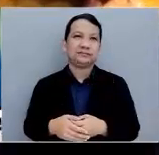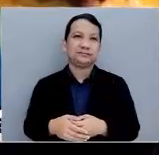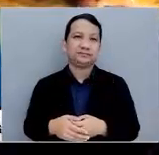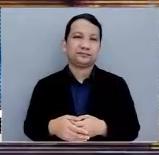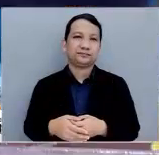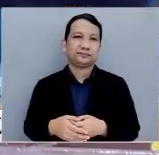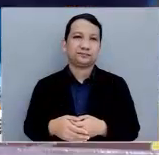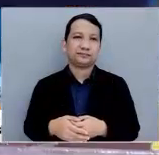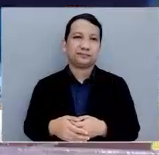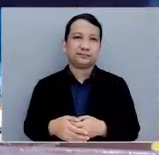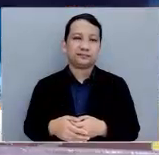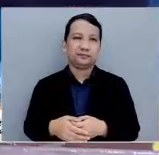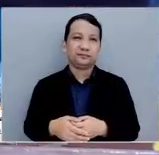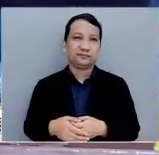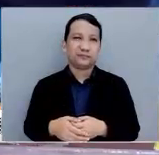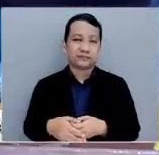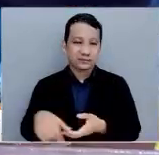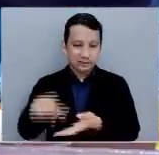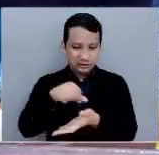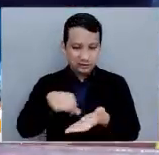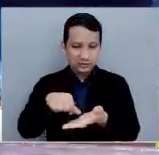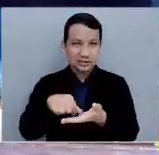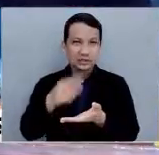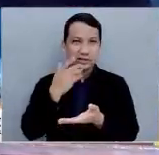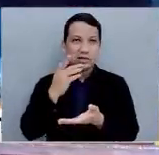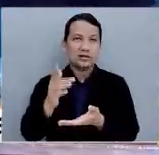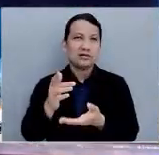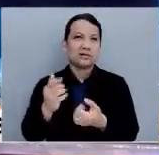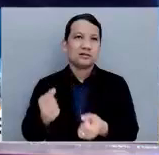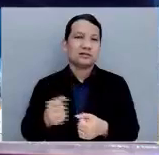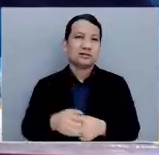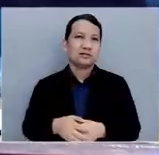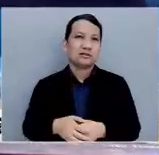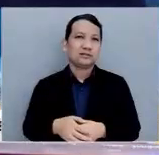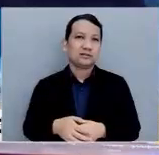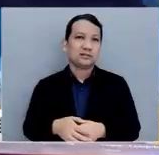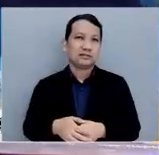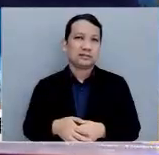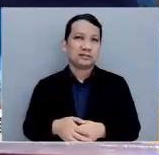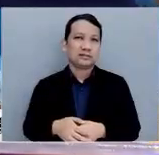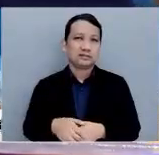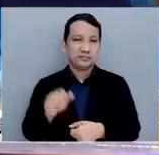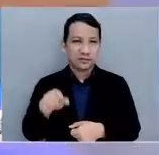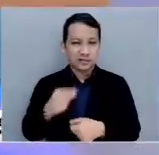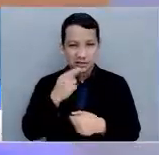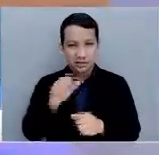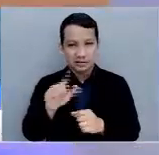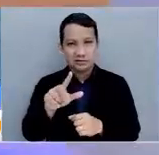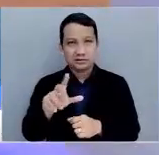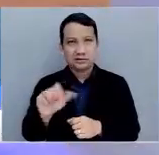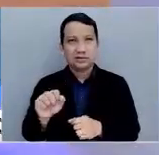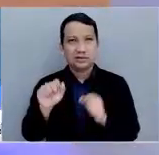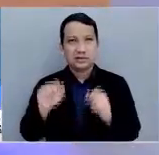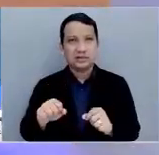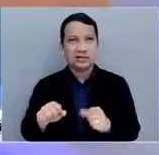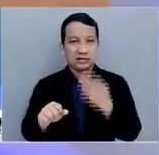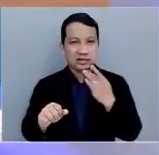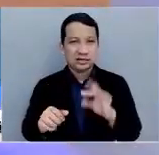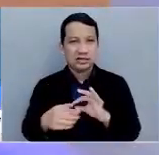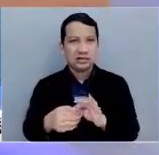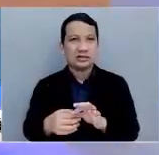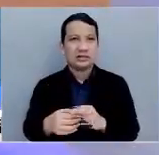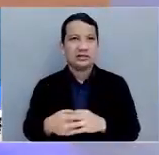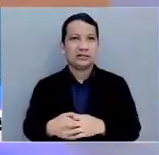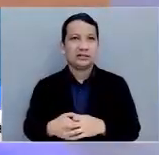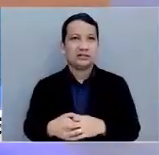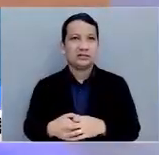Saka alam po, Mami Chika, yung sauce pa lang nito, no, kahit sauce lang pwede at kanin, na? Pwede na. Pwede ulam na. Malasa. Sauce pa lang, ulam na. Ano binabanata mo dyan,